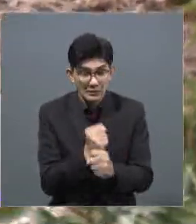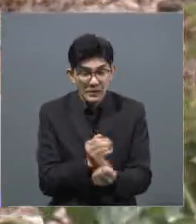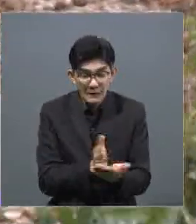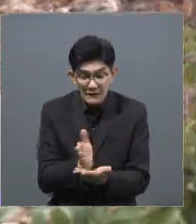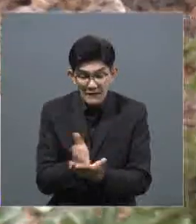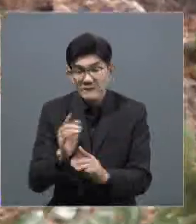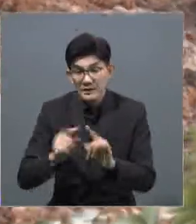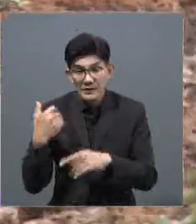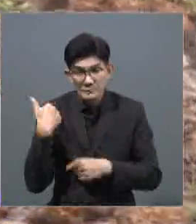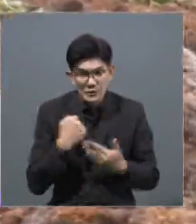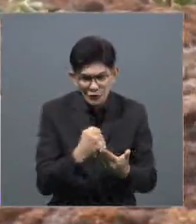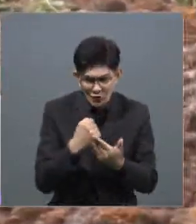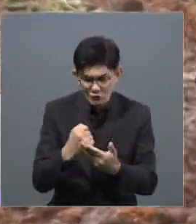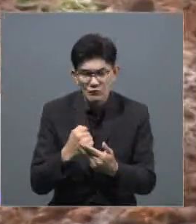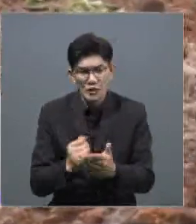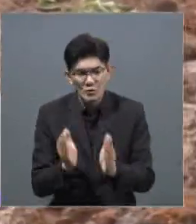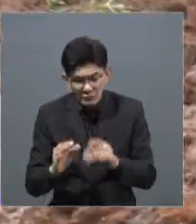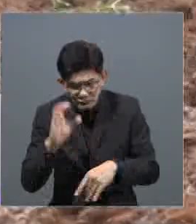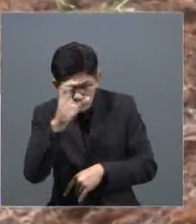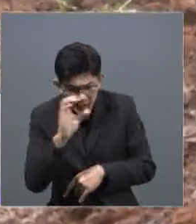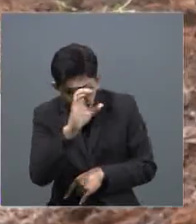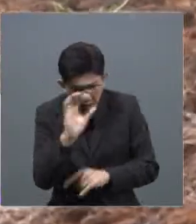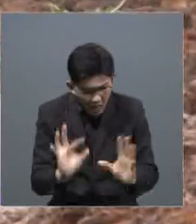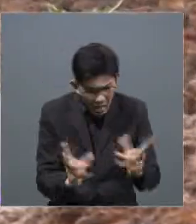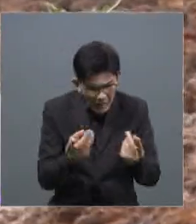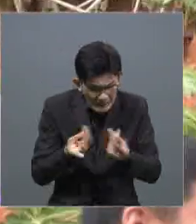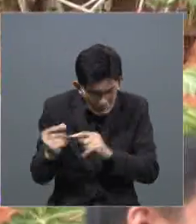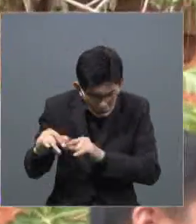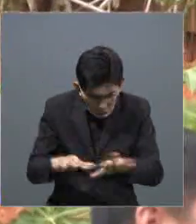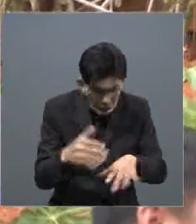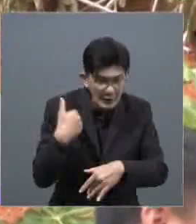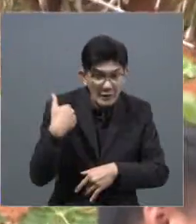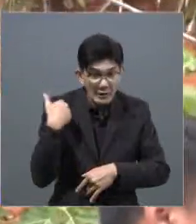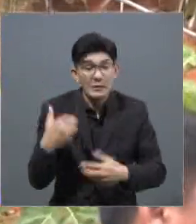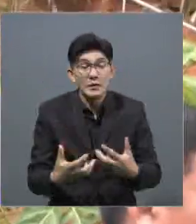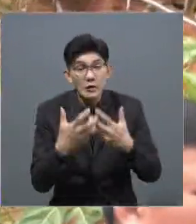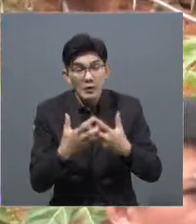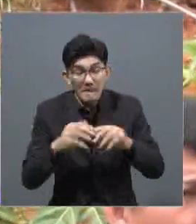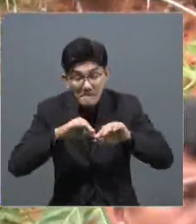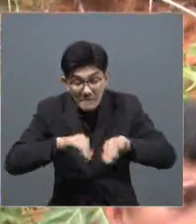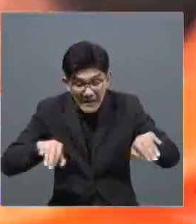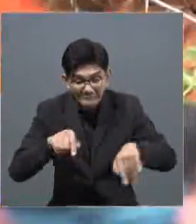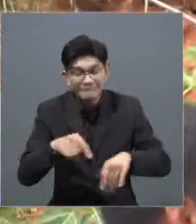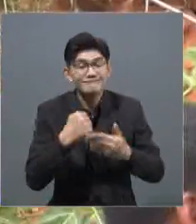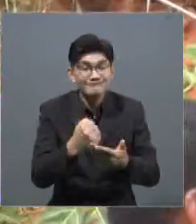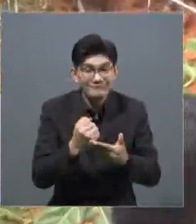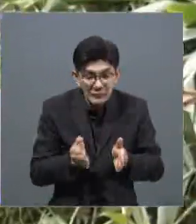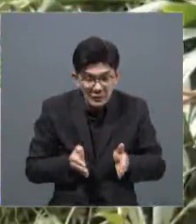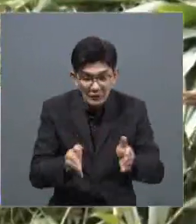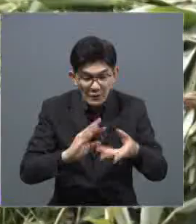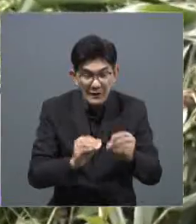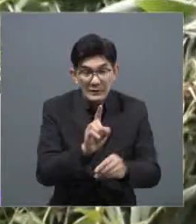คส่วนกำลังเร่งให้ความช่วยเหลือจัดชุดค้นหาผู้สูญหายจากเหตุดินถล่มแล้วก็นำเครื่องจักรเข้าไปเปิดทางบริเวณถนนหมายเล